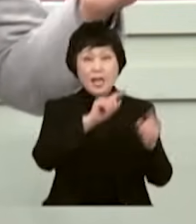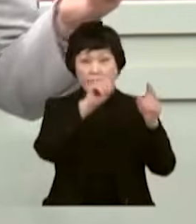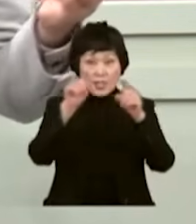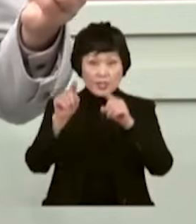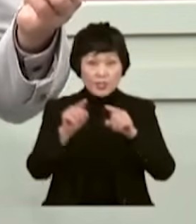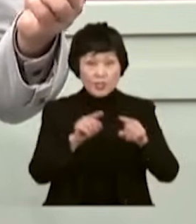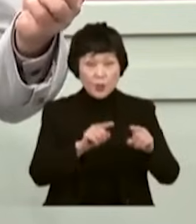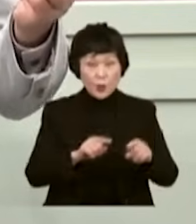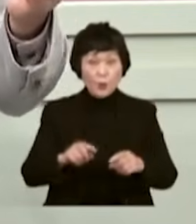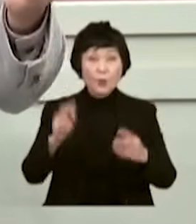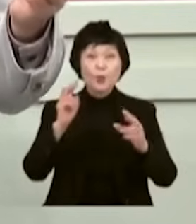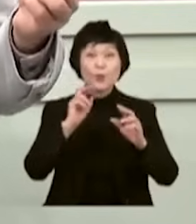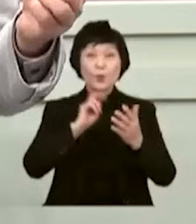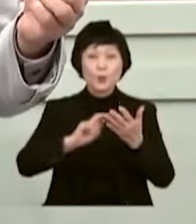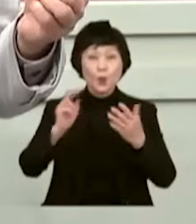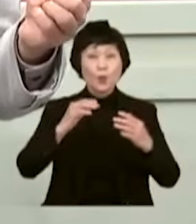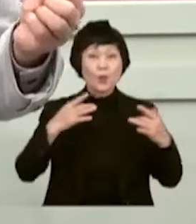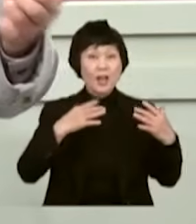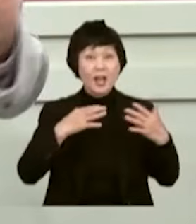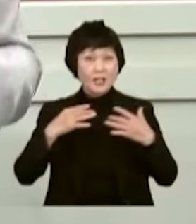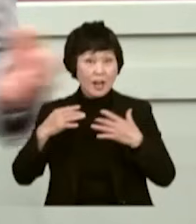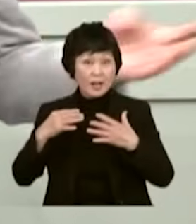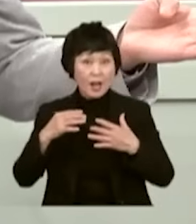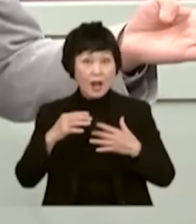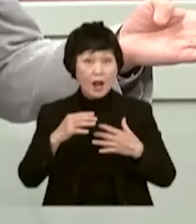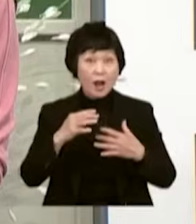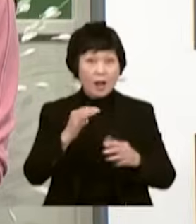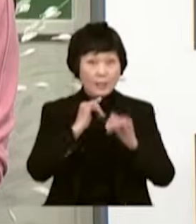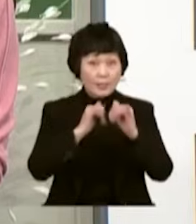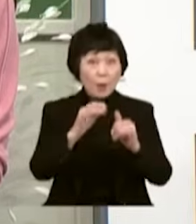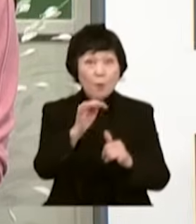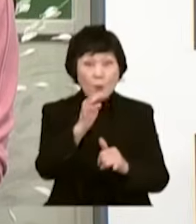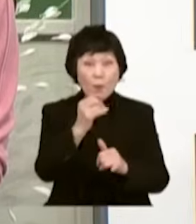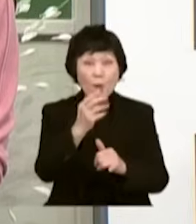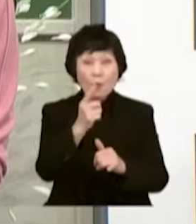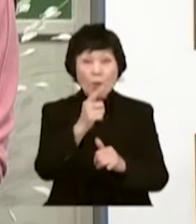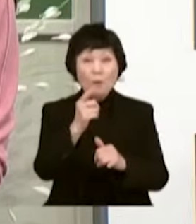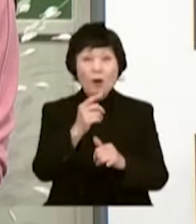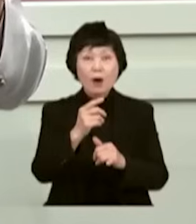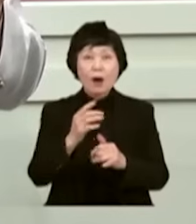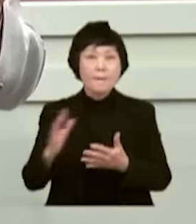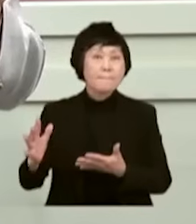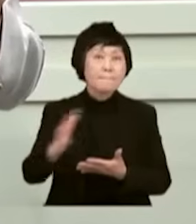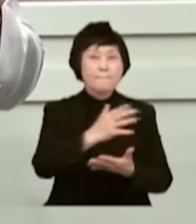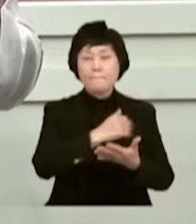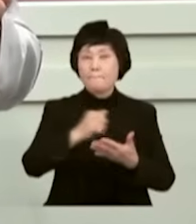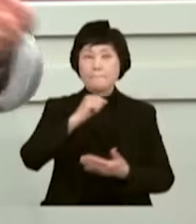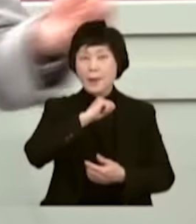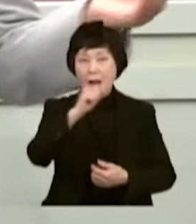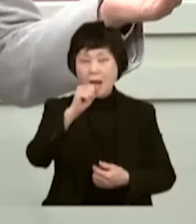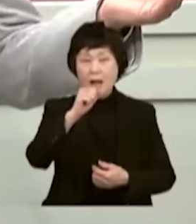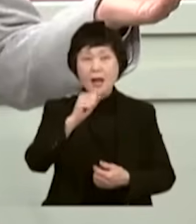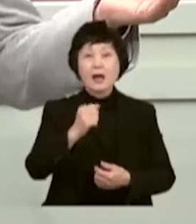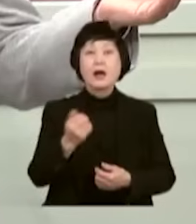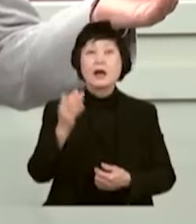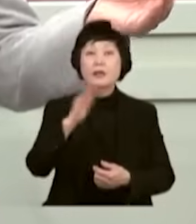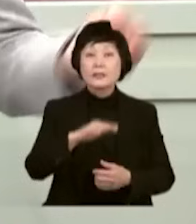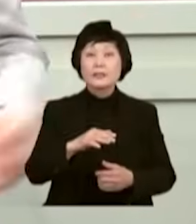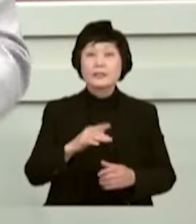개 받았죠, 그죠? 예, 어? 상을 다 휘슬었어요. 휘슬었는데 모창이라 안 된대요. 그리고 KBS 대학 개그맨